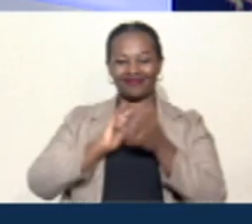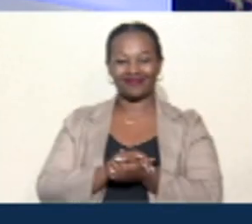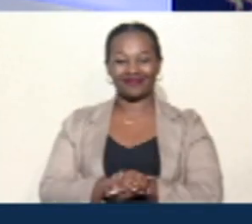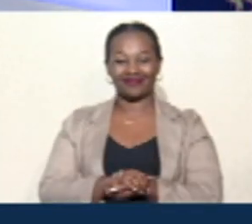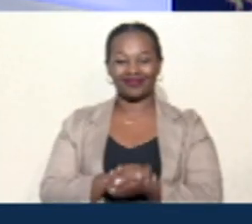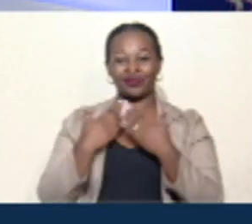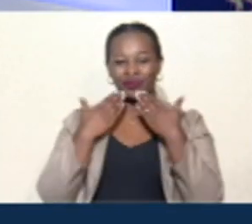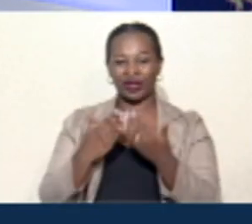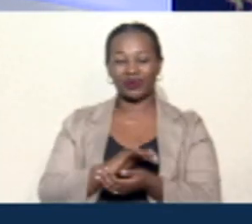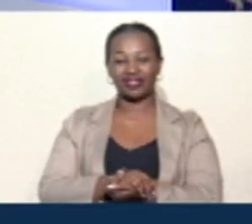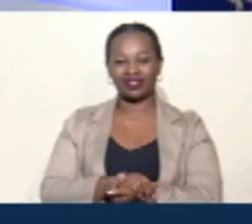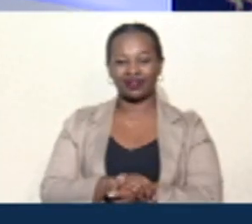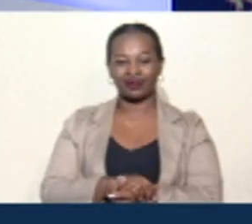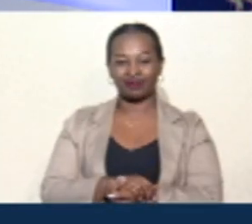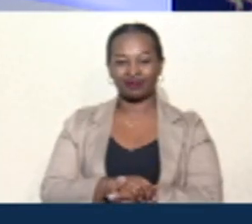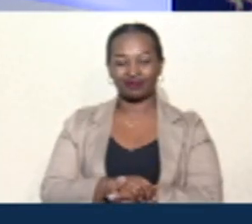Urakoze.